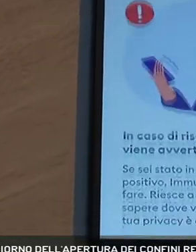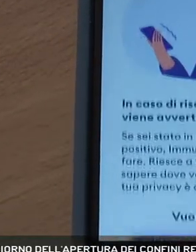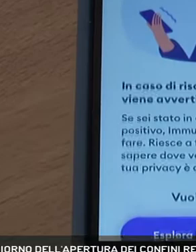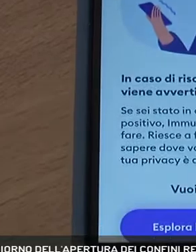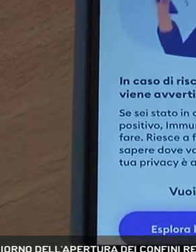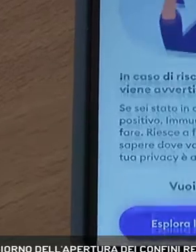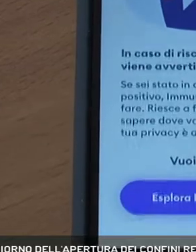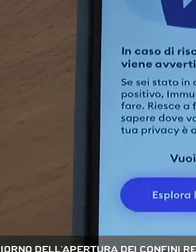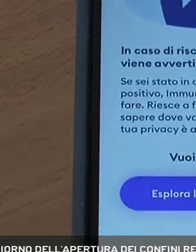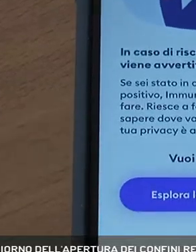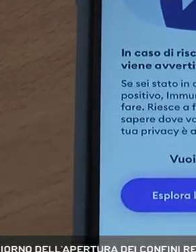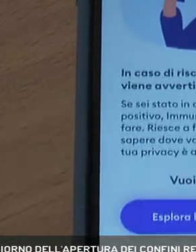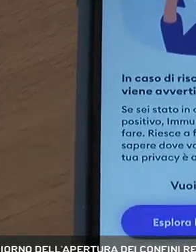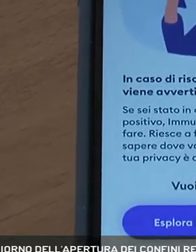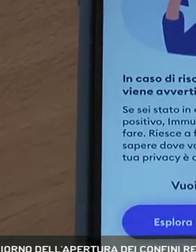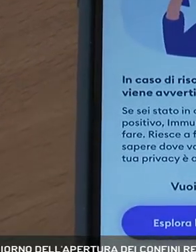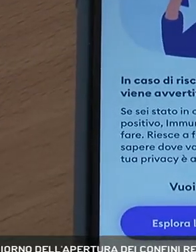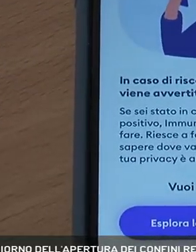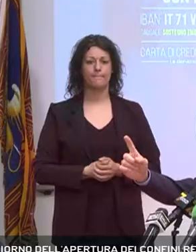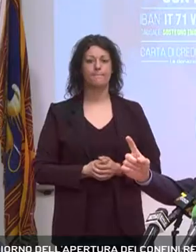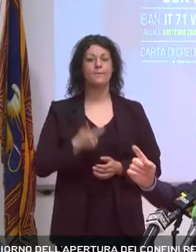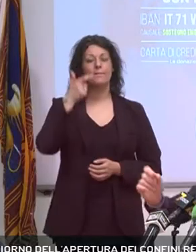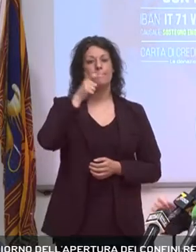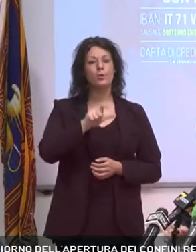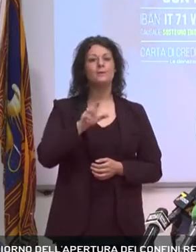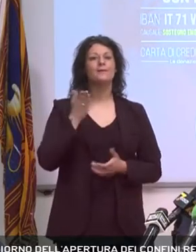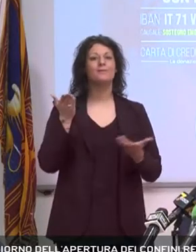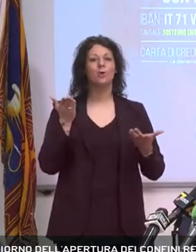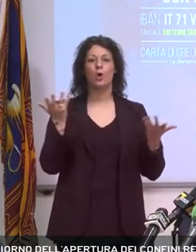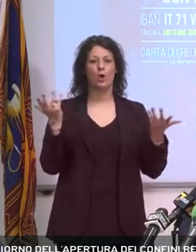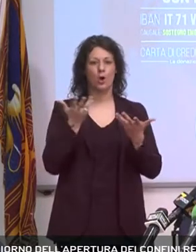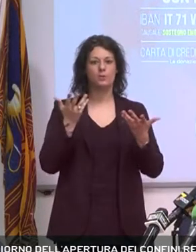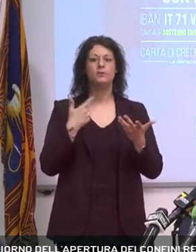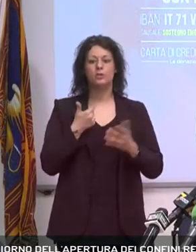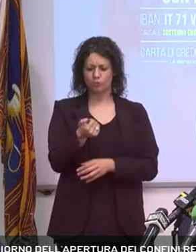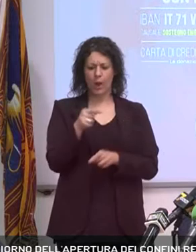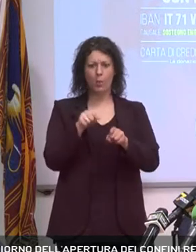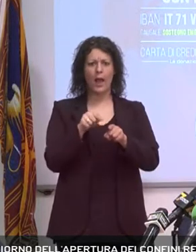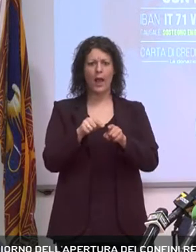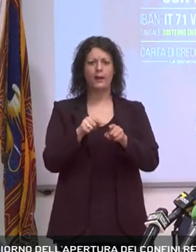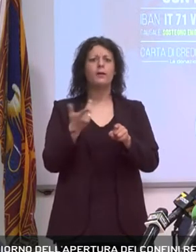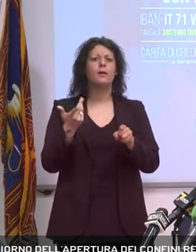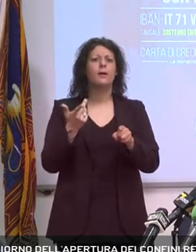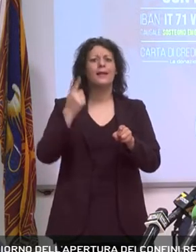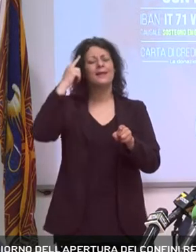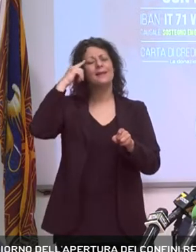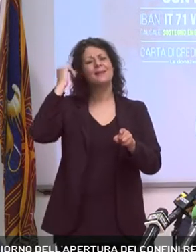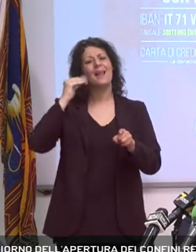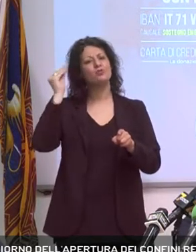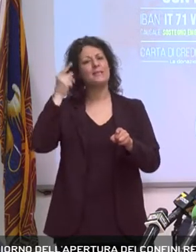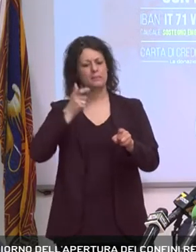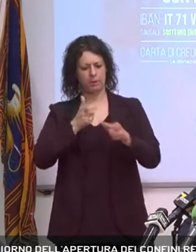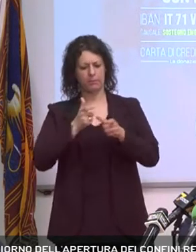aspetti che a suo dire non vanno. È l'intelligenza artificiale che dialoga con il telefonino del cittadino e dobbiamo